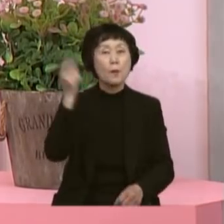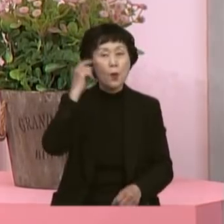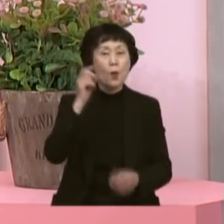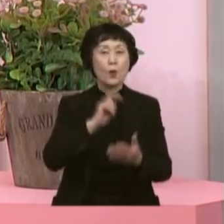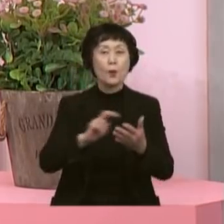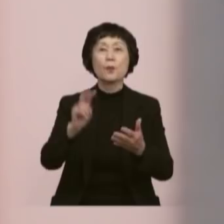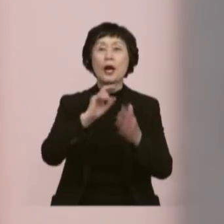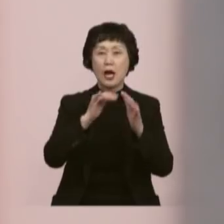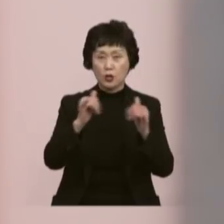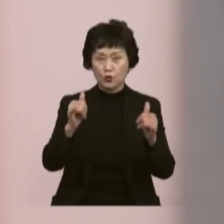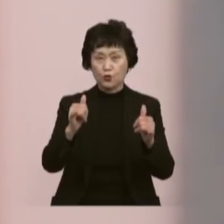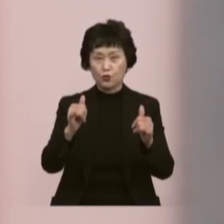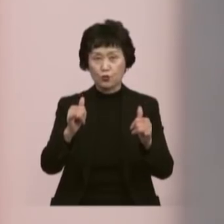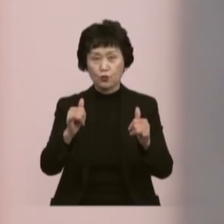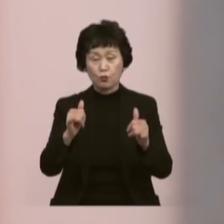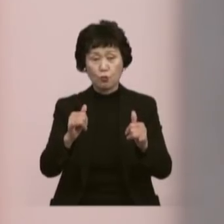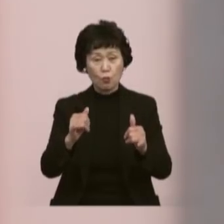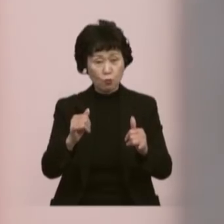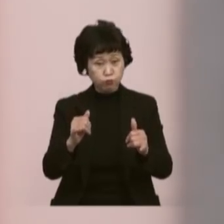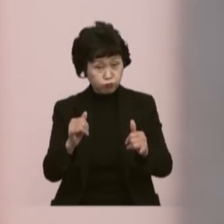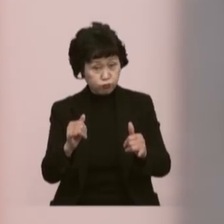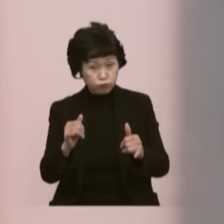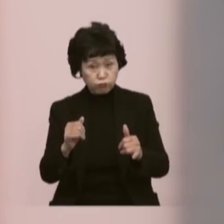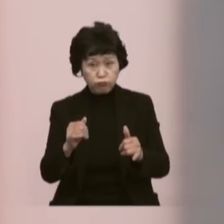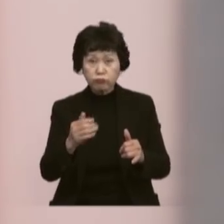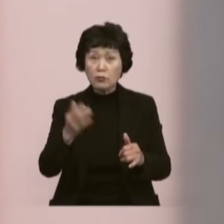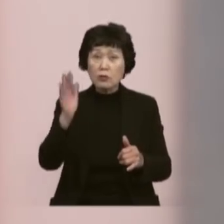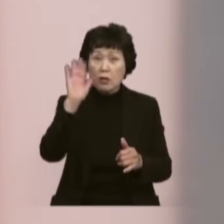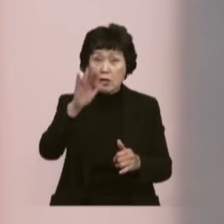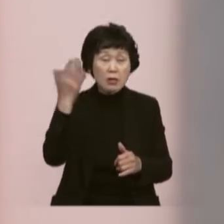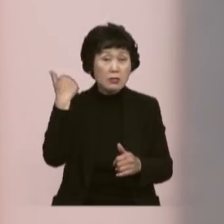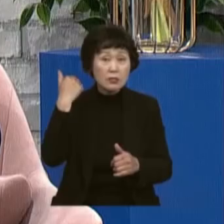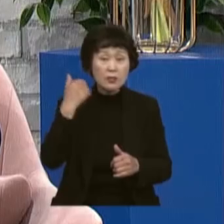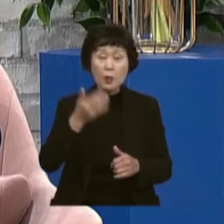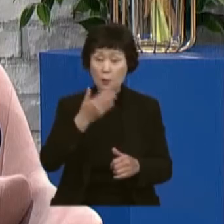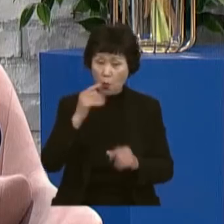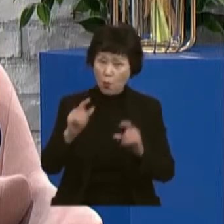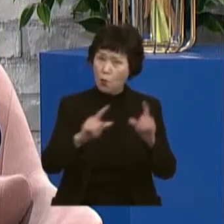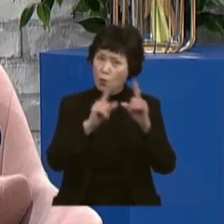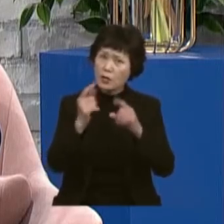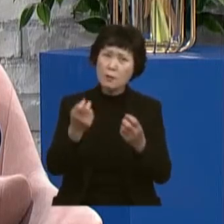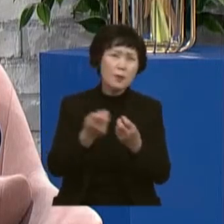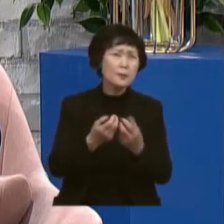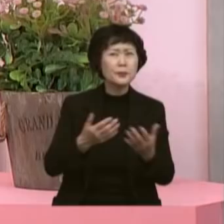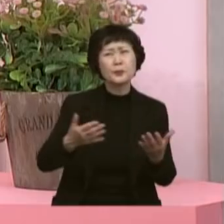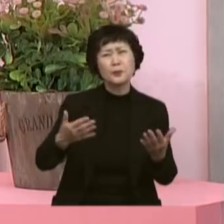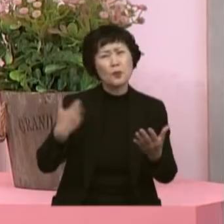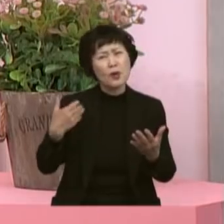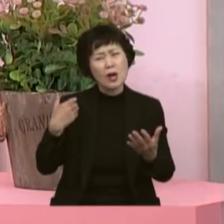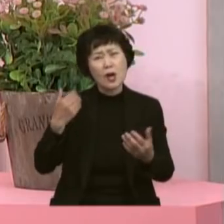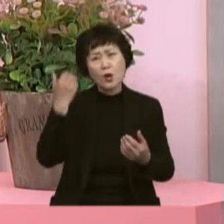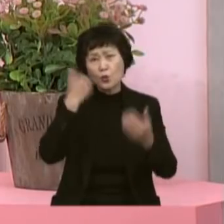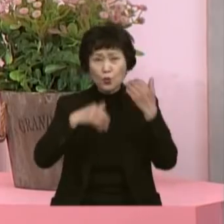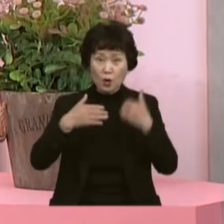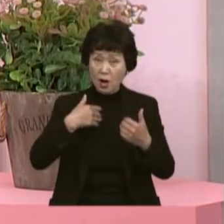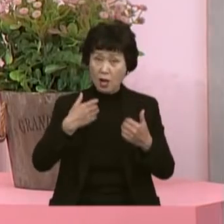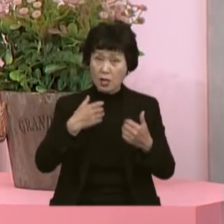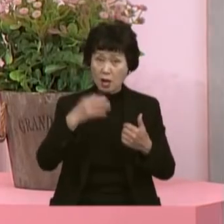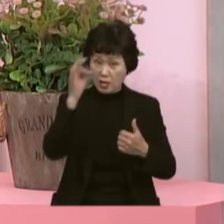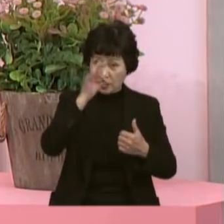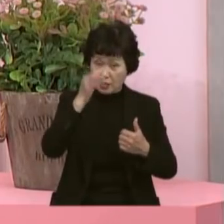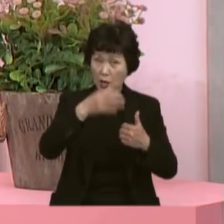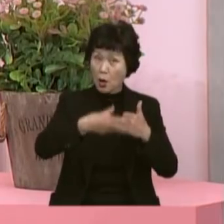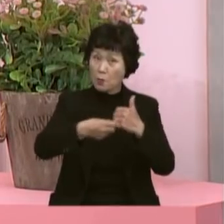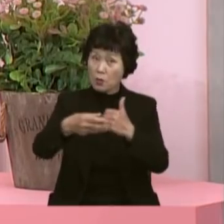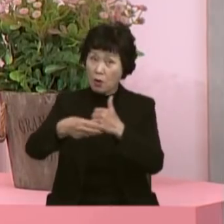되겠다고 아니 어떻게 먹고 사는지도 모르고 솔직히 그때는요. 나 어디 가서 노래하지? 누가 나 불러주지?